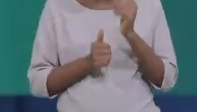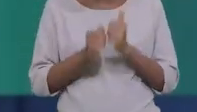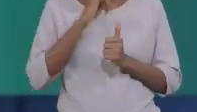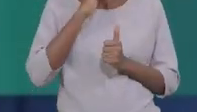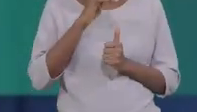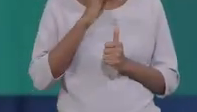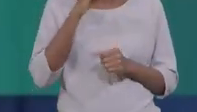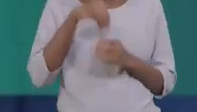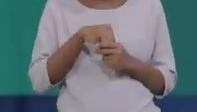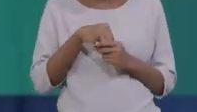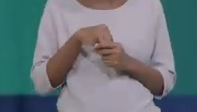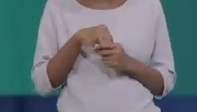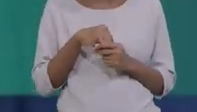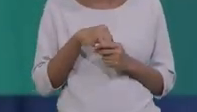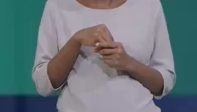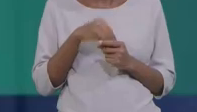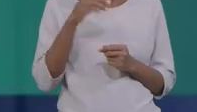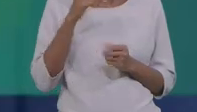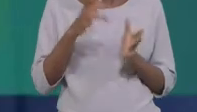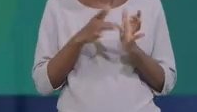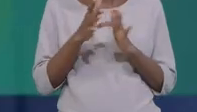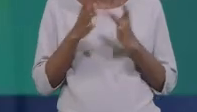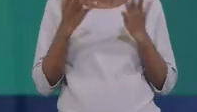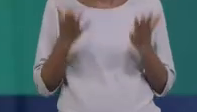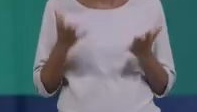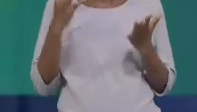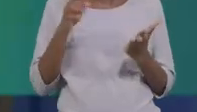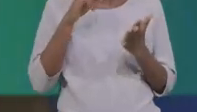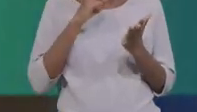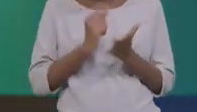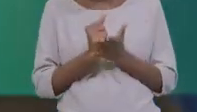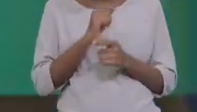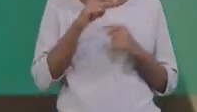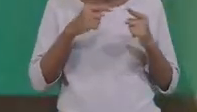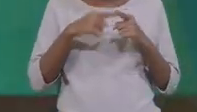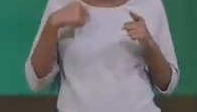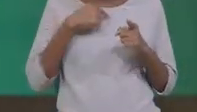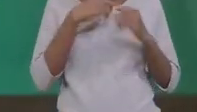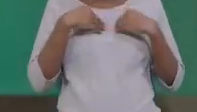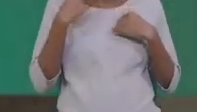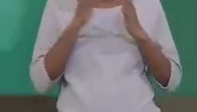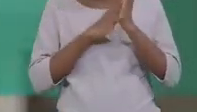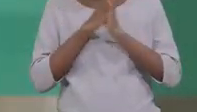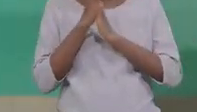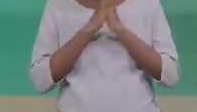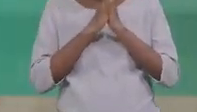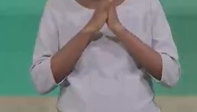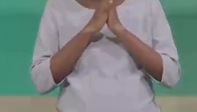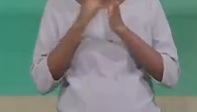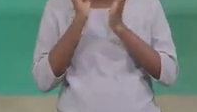Mais je veux te faire connaître ce qui est écrit dans le livre de la vérité, quand nous avons le